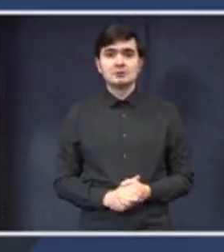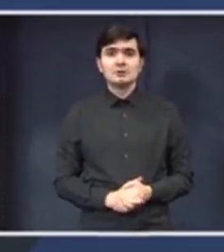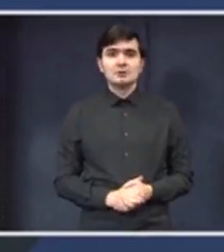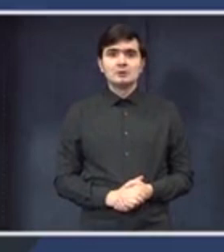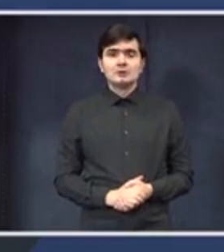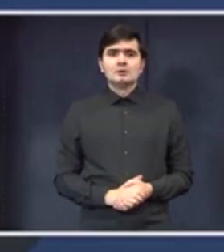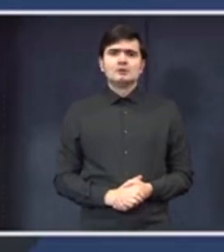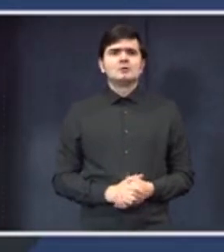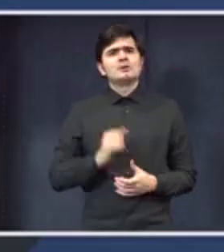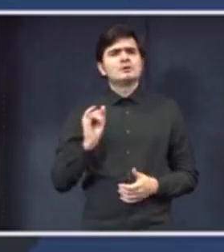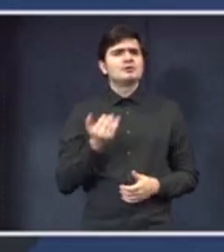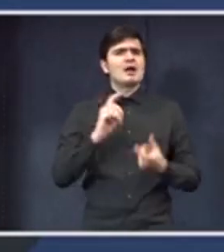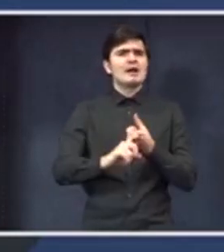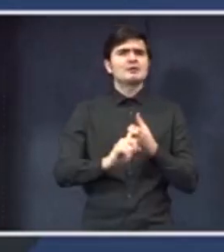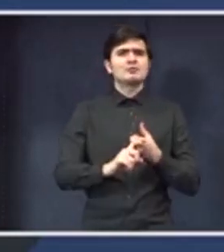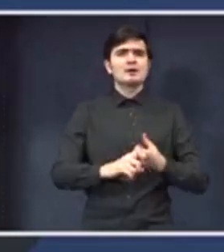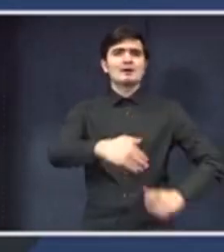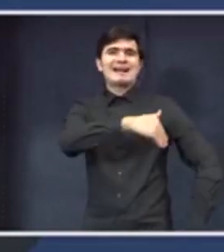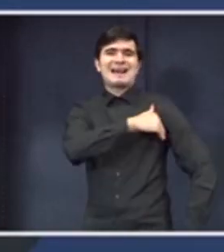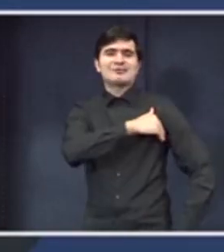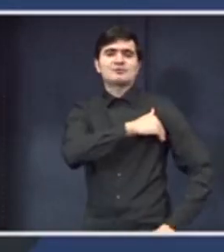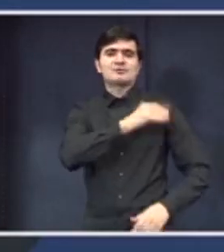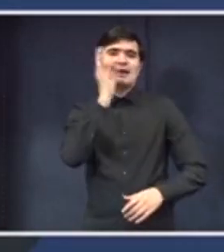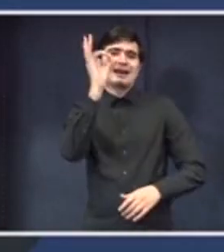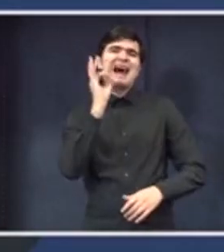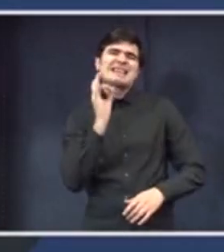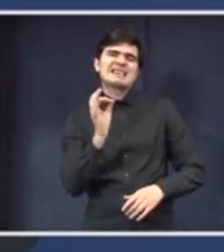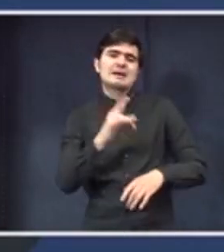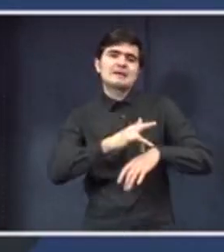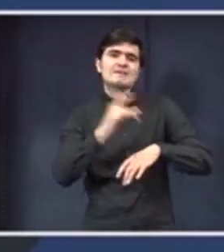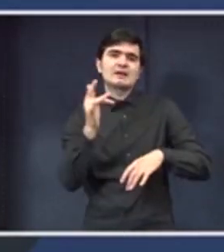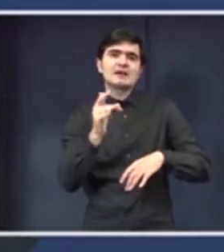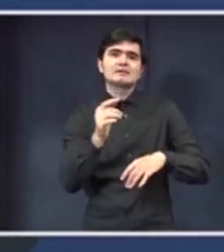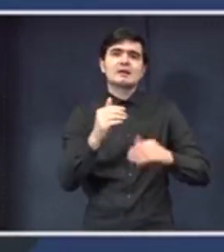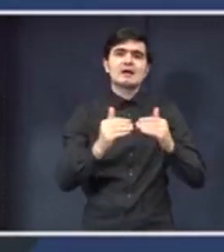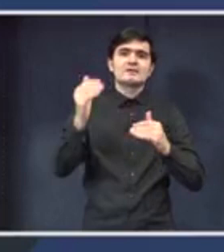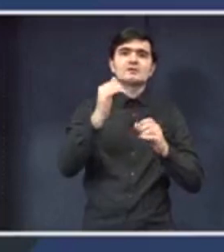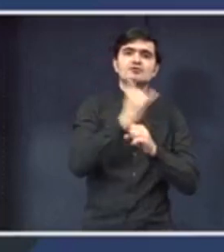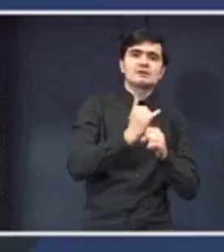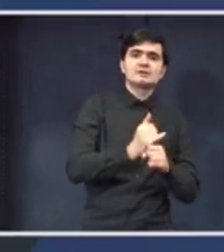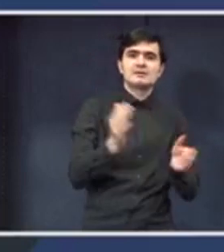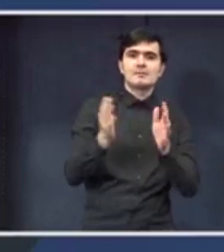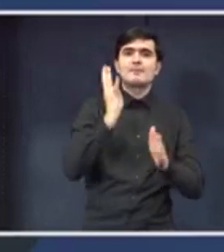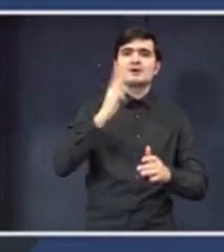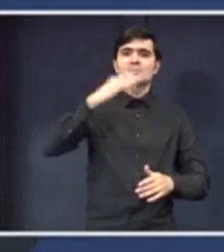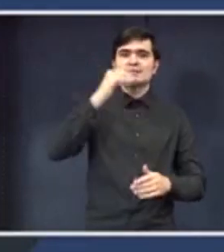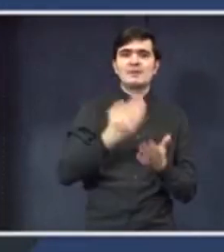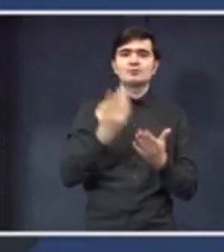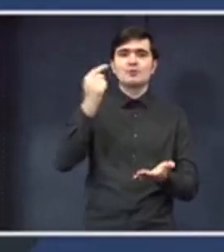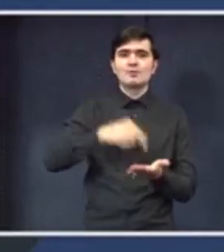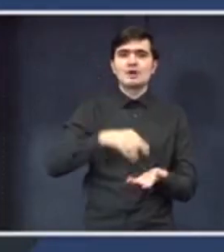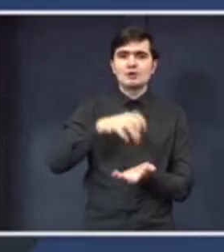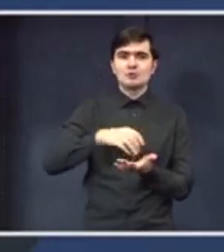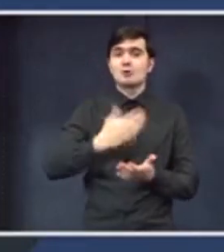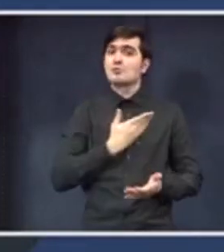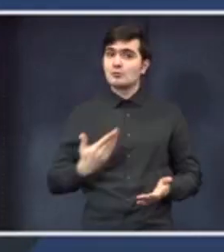Și în ceea ce privește gradul, incidența acumulată a cazurilor la nivel județean pe 14 zile, la 1000 de locuitori,